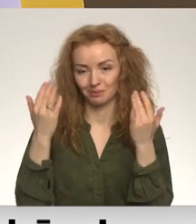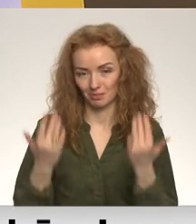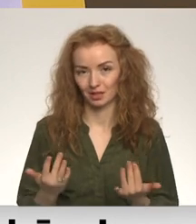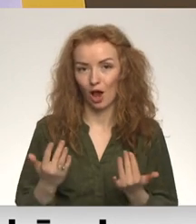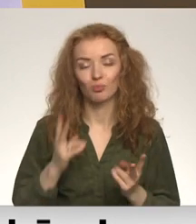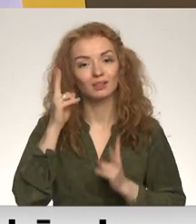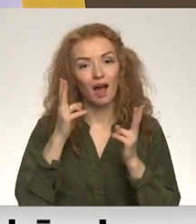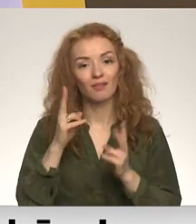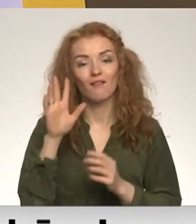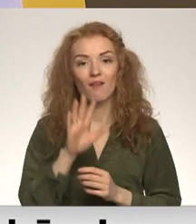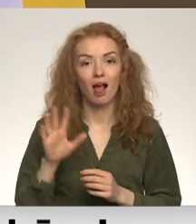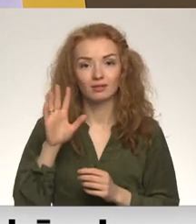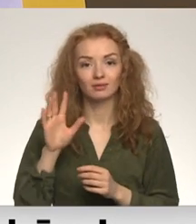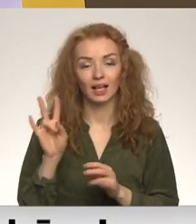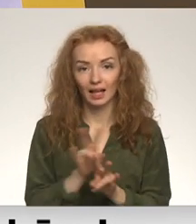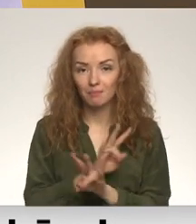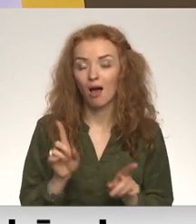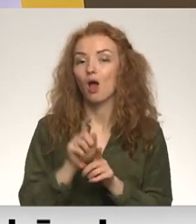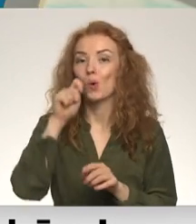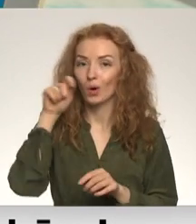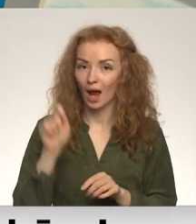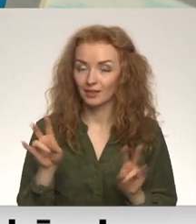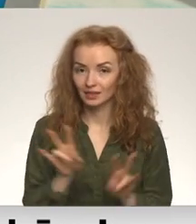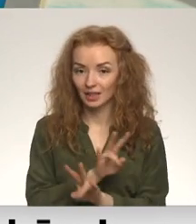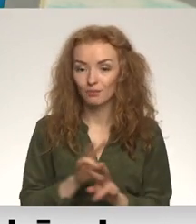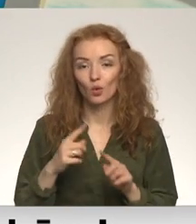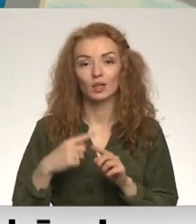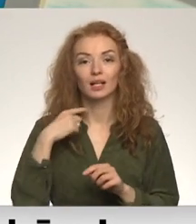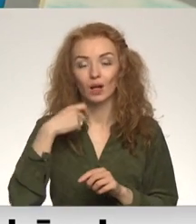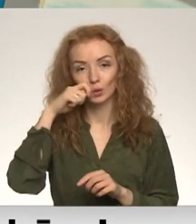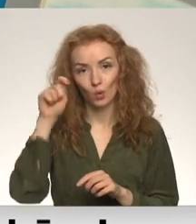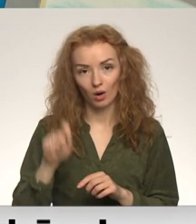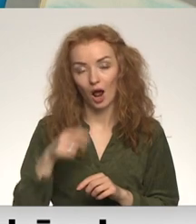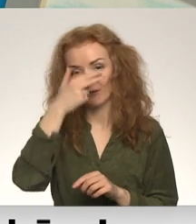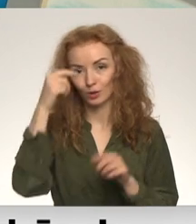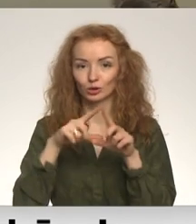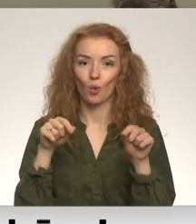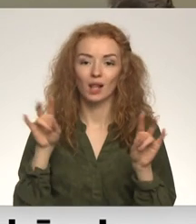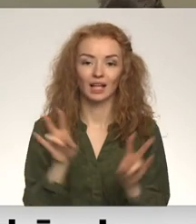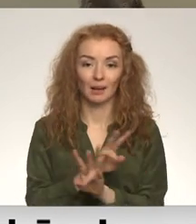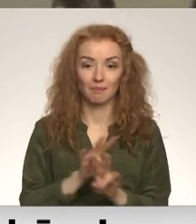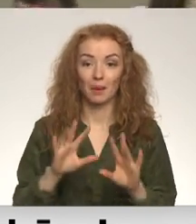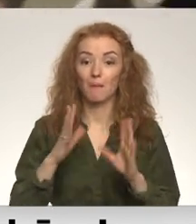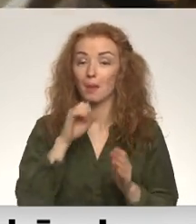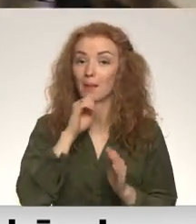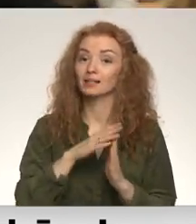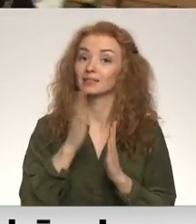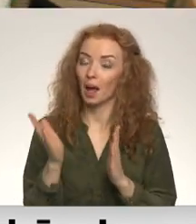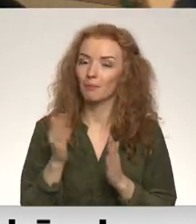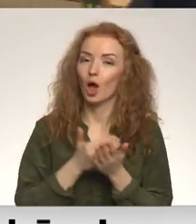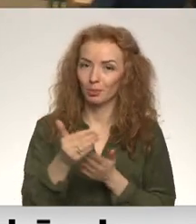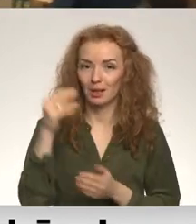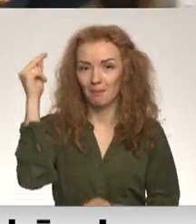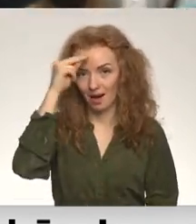Skanēja Latvijas valsts himna, Ukrainas valsts himna un Rīgas Ukraiņu vidusskolas himna. Bet pēc tam jādodas uz